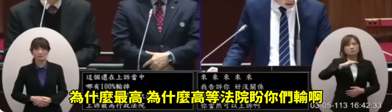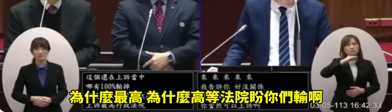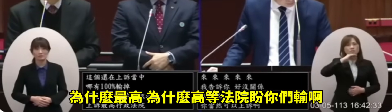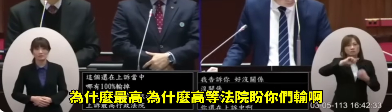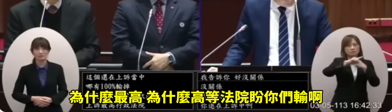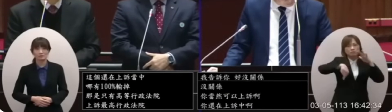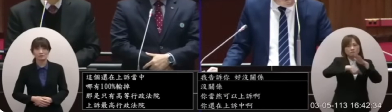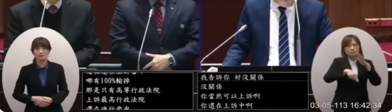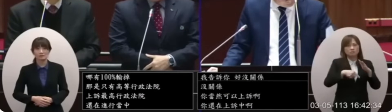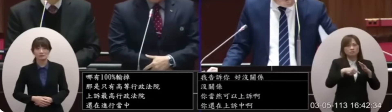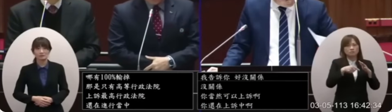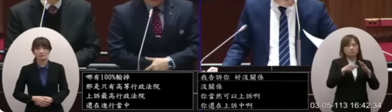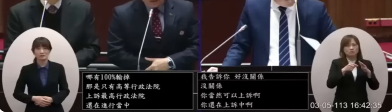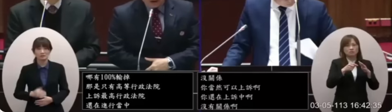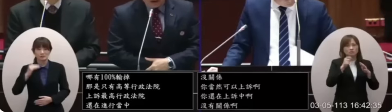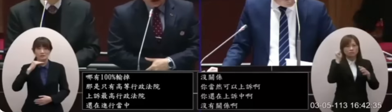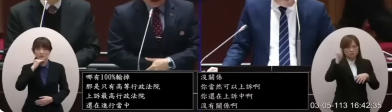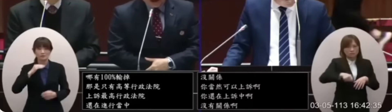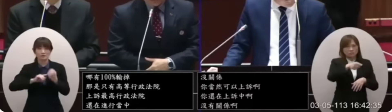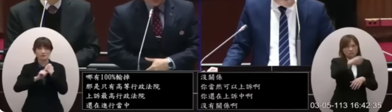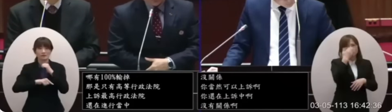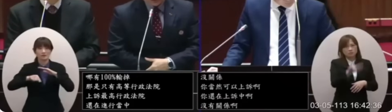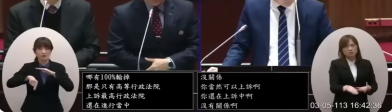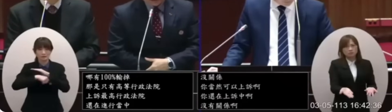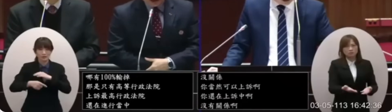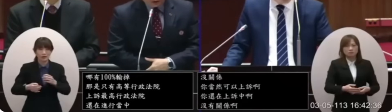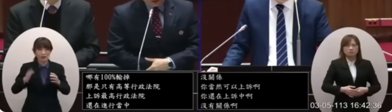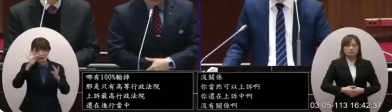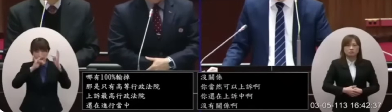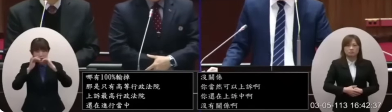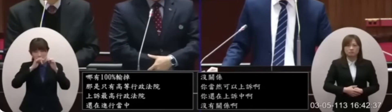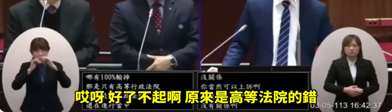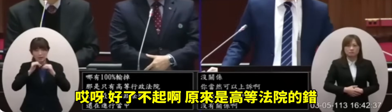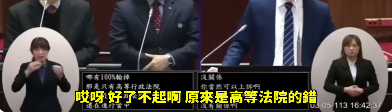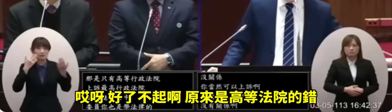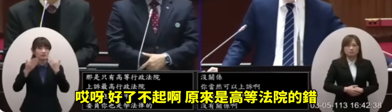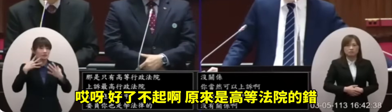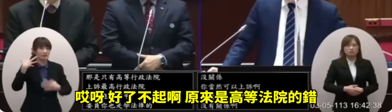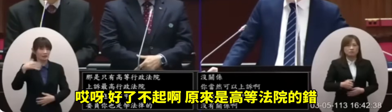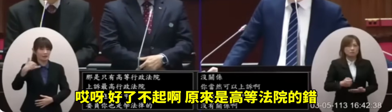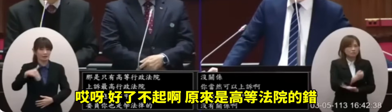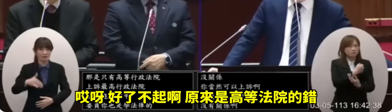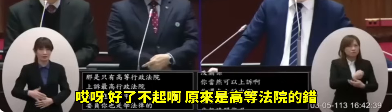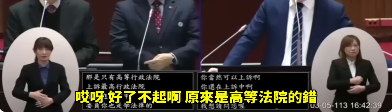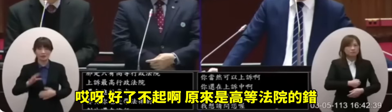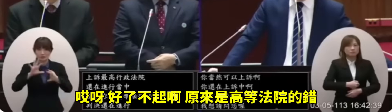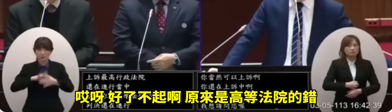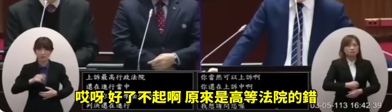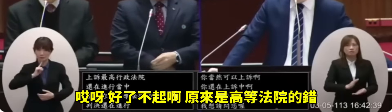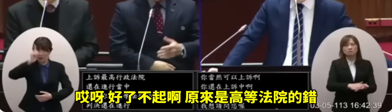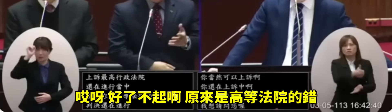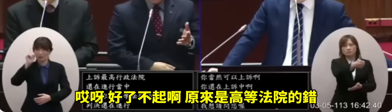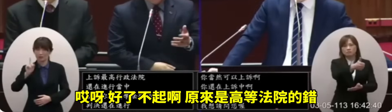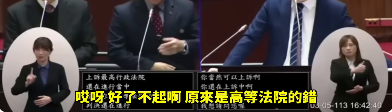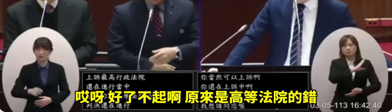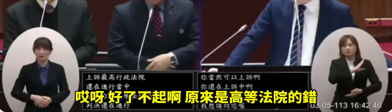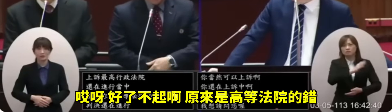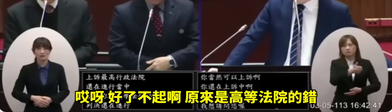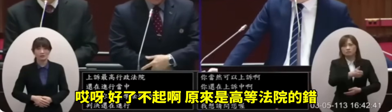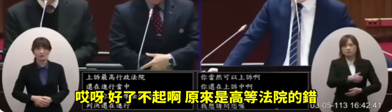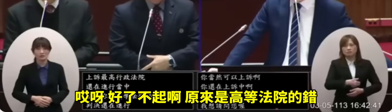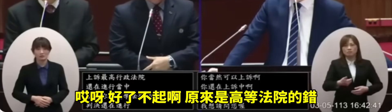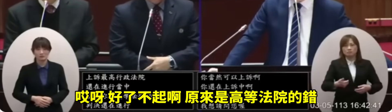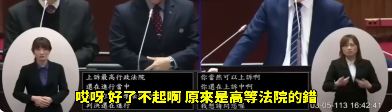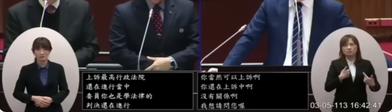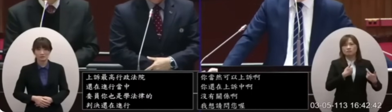判你们输啊？ 高等法院并没有完全查清楚说我们上诉。 哎呀，好了不起啊！ 当然， 原来是高